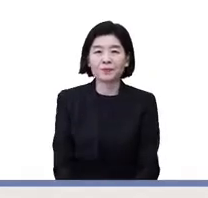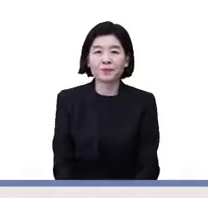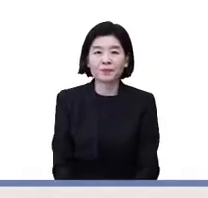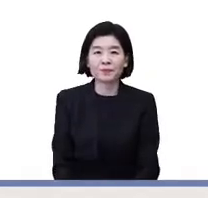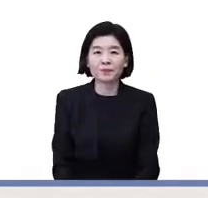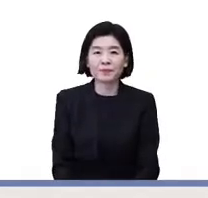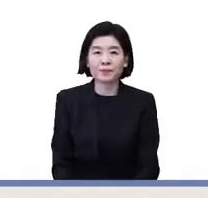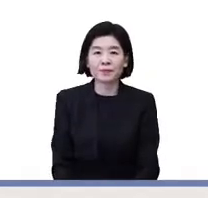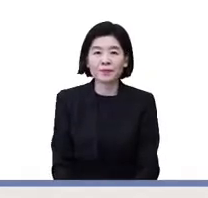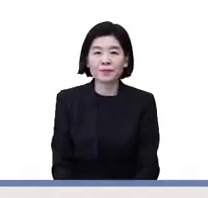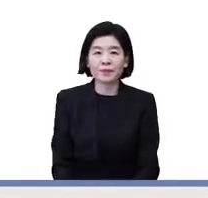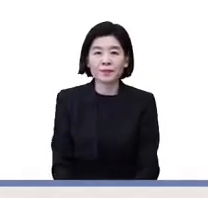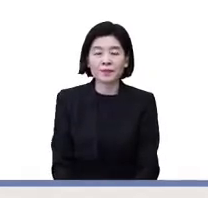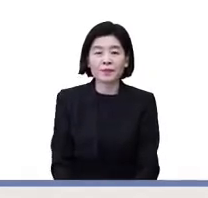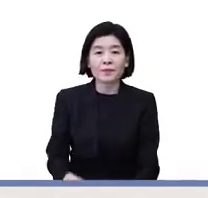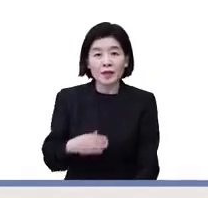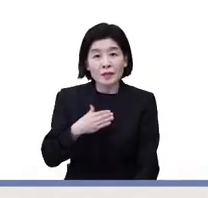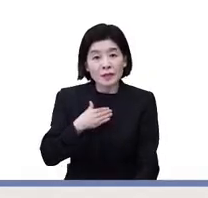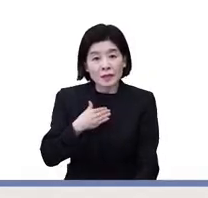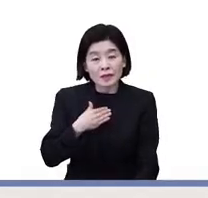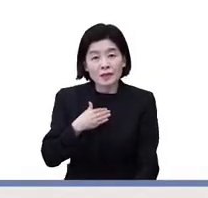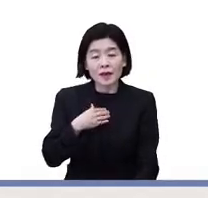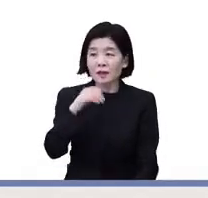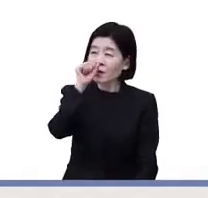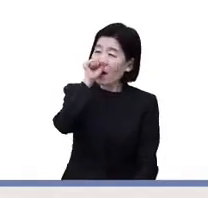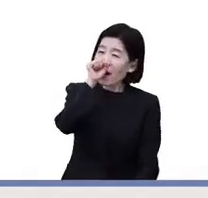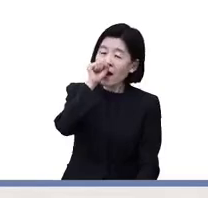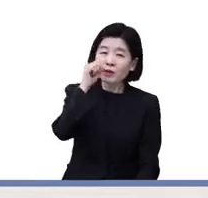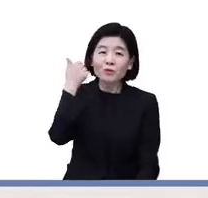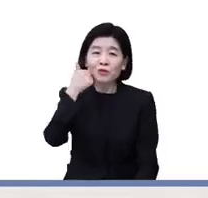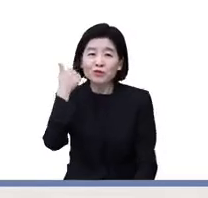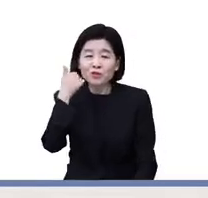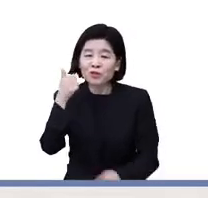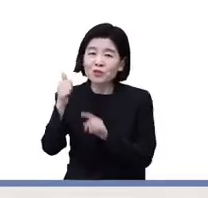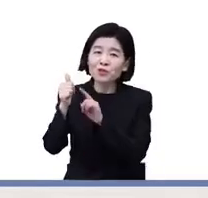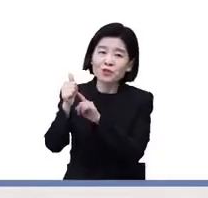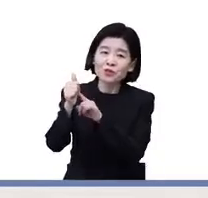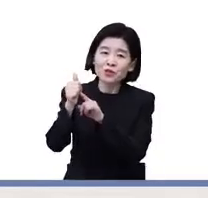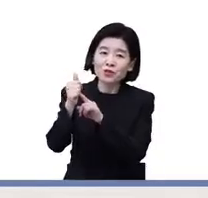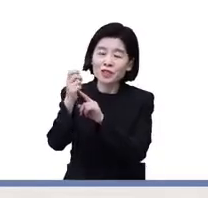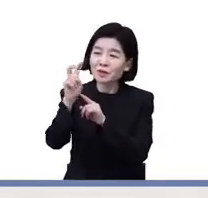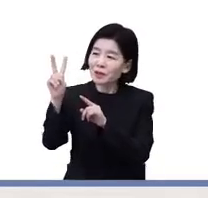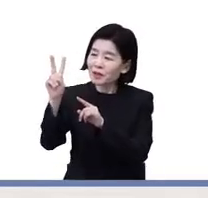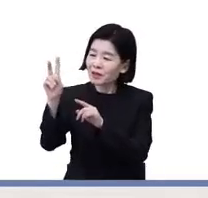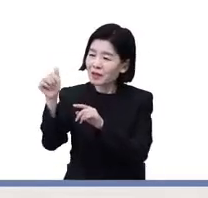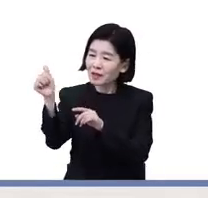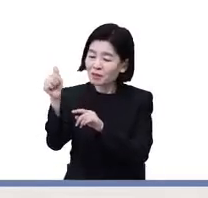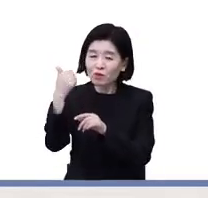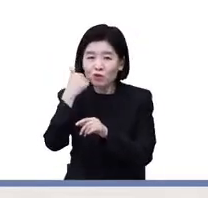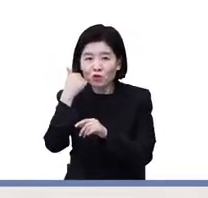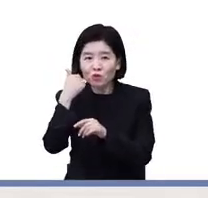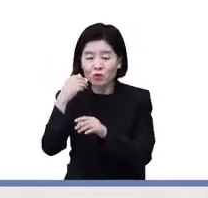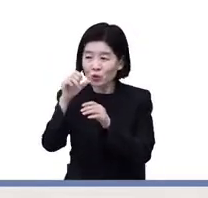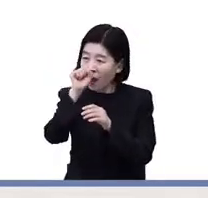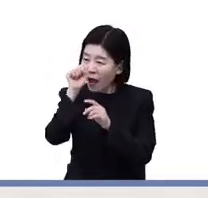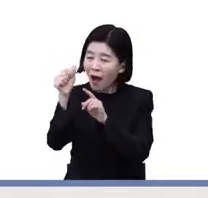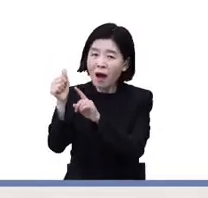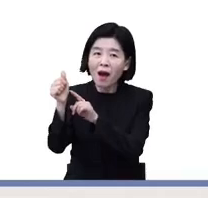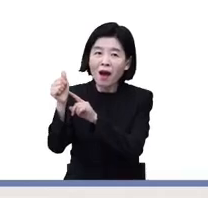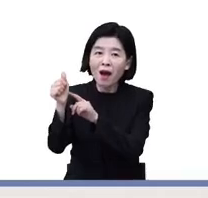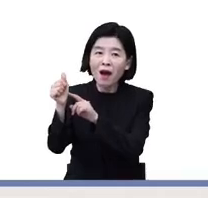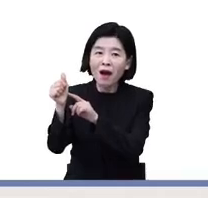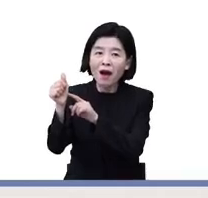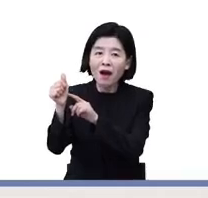또 그 본인이 굉장히 좋아하는, 아까 좋아하는 연예인의 영향을 많이 받는다고 말씀드렸는데, 그런